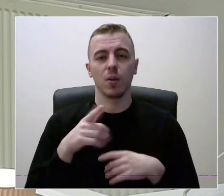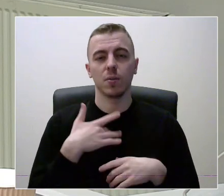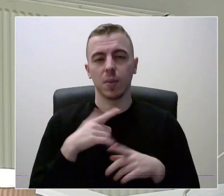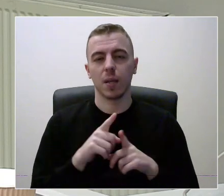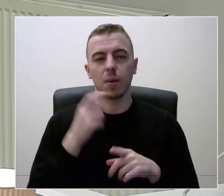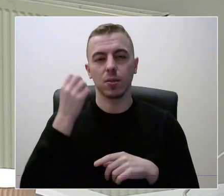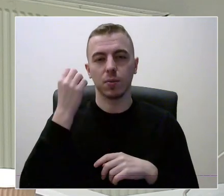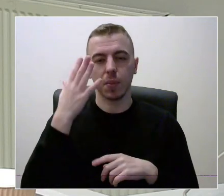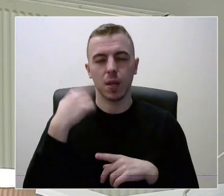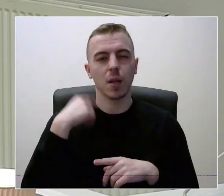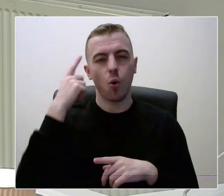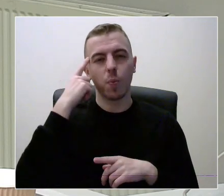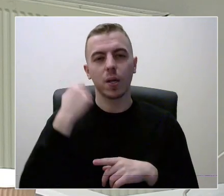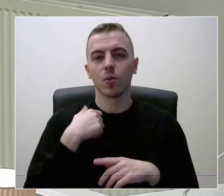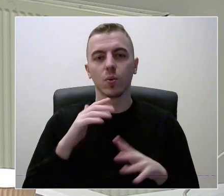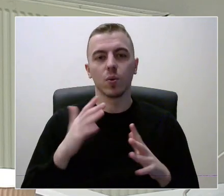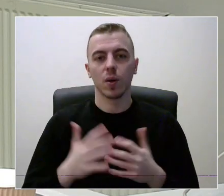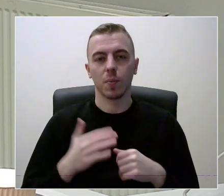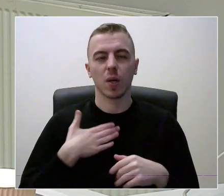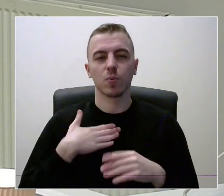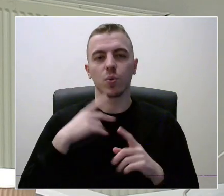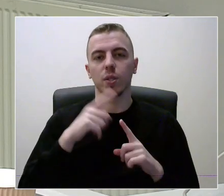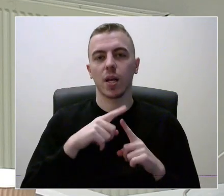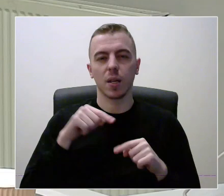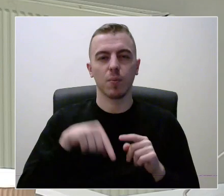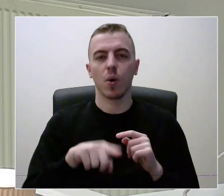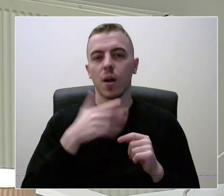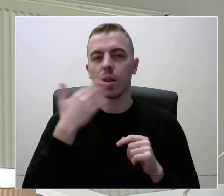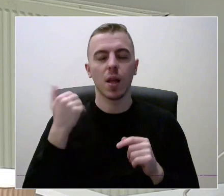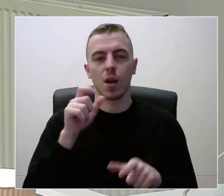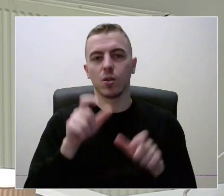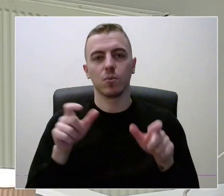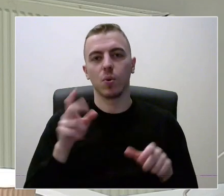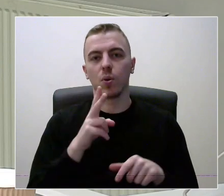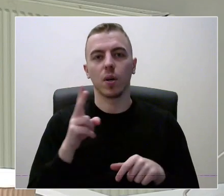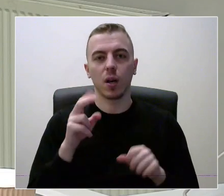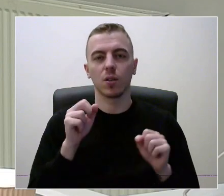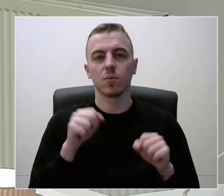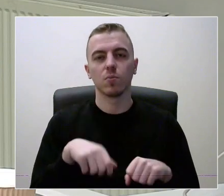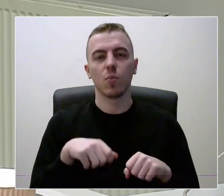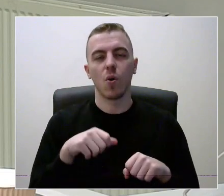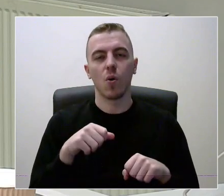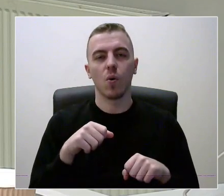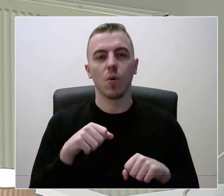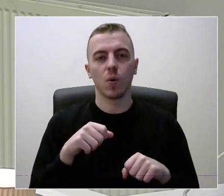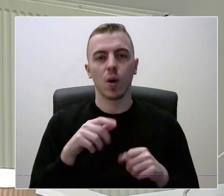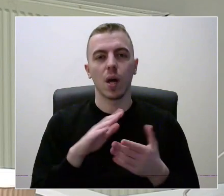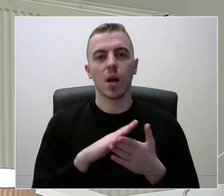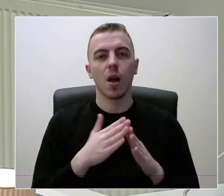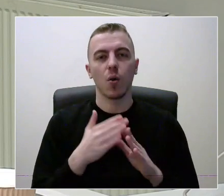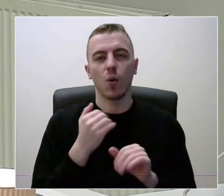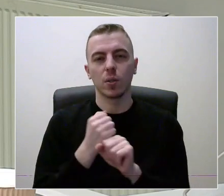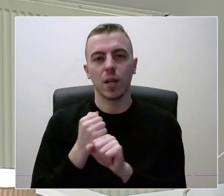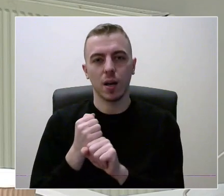kadangi pas mus taryboje nėra žmonių, kurie atliktų vienus ar kitus rangos darbus